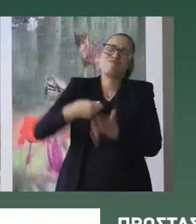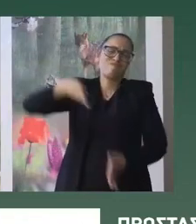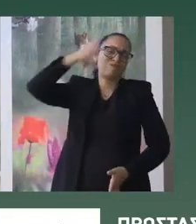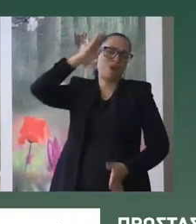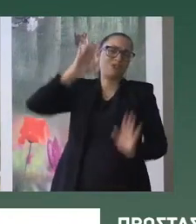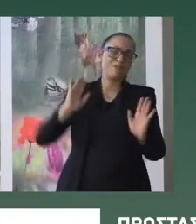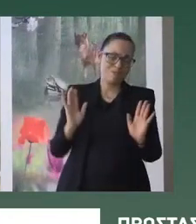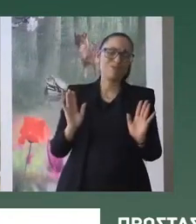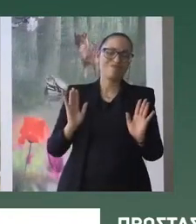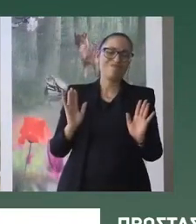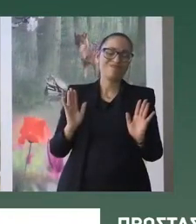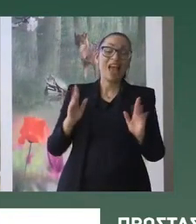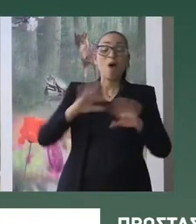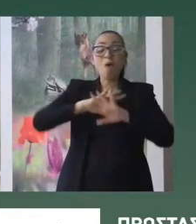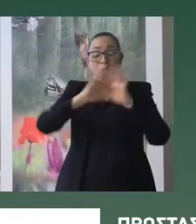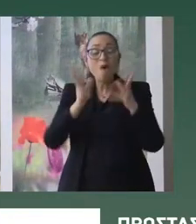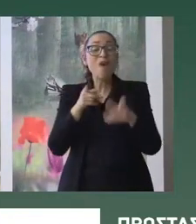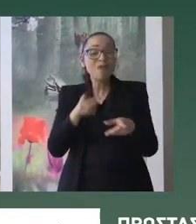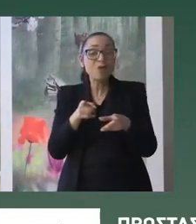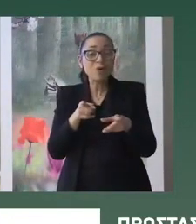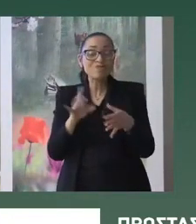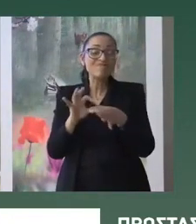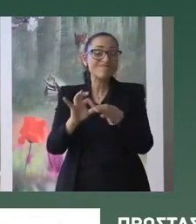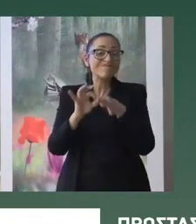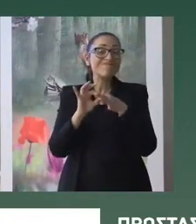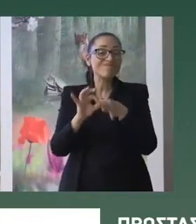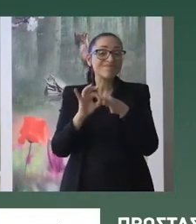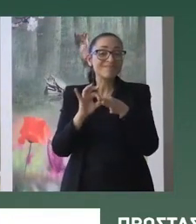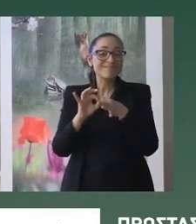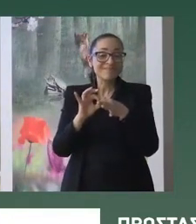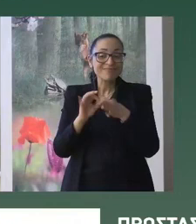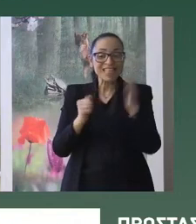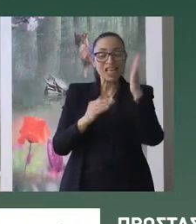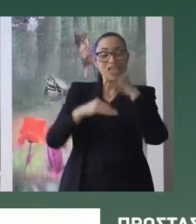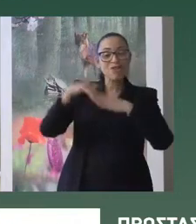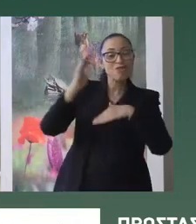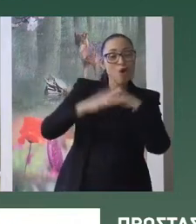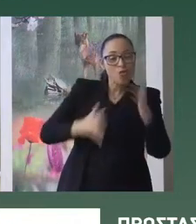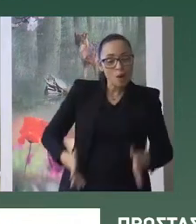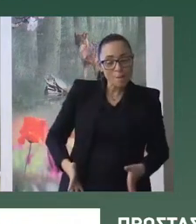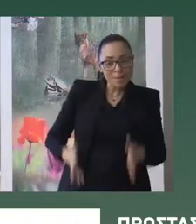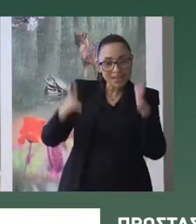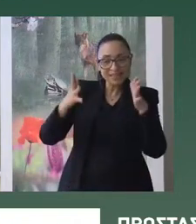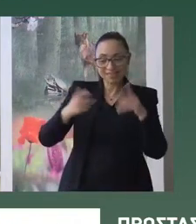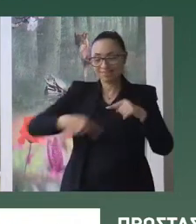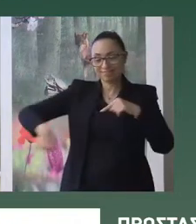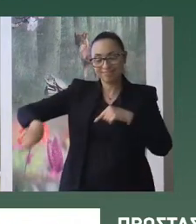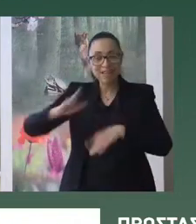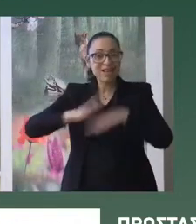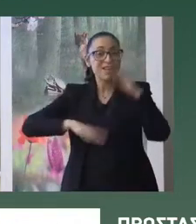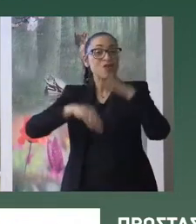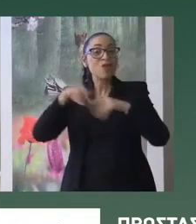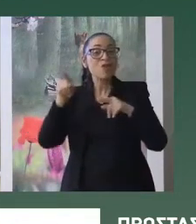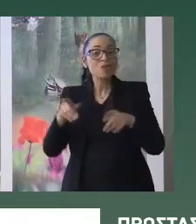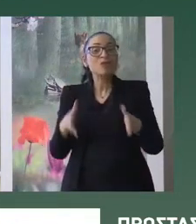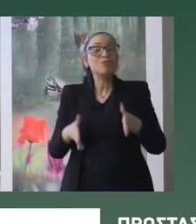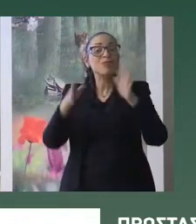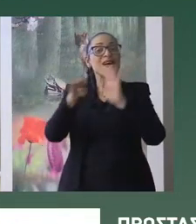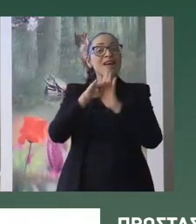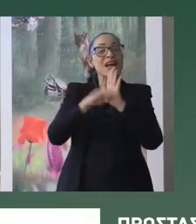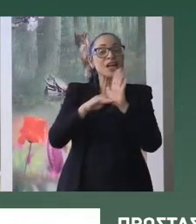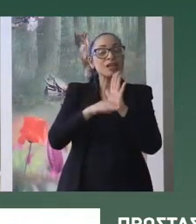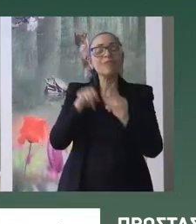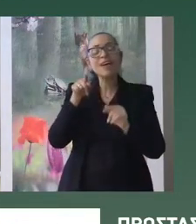Επικρατείας. Όλο αυτό το σύστημα της οικοδομής, του οικοδομικού κανονισμού, της πολεοδομίας, είναι ένα